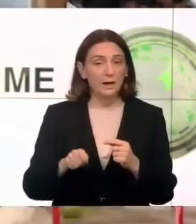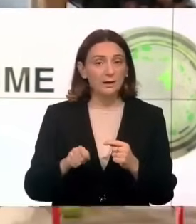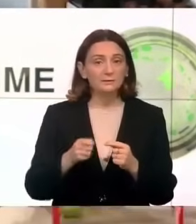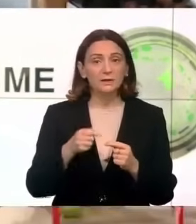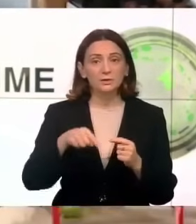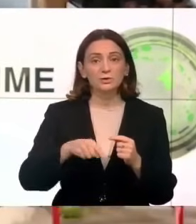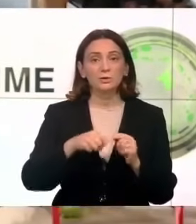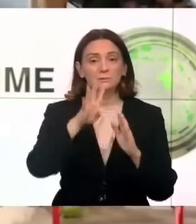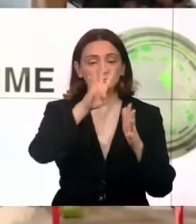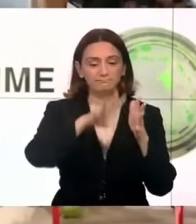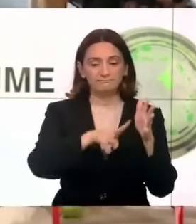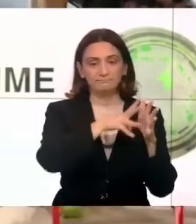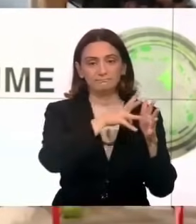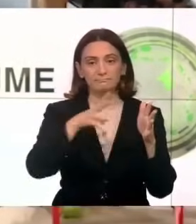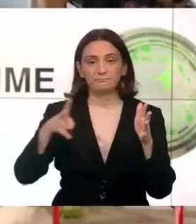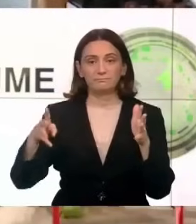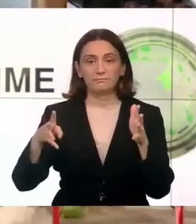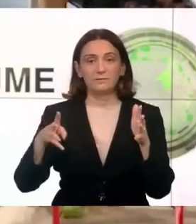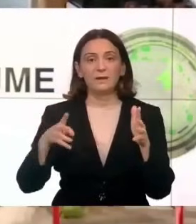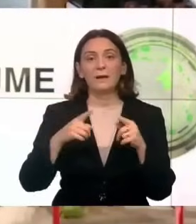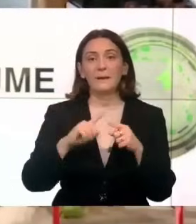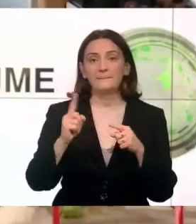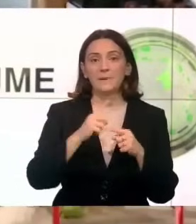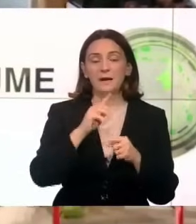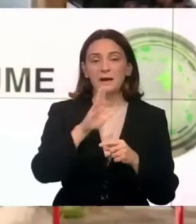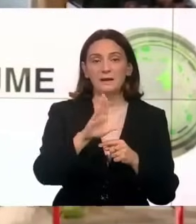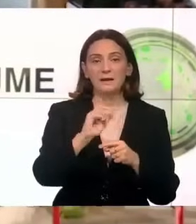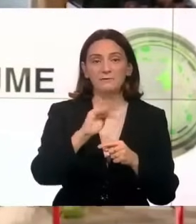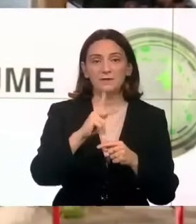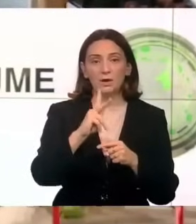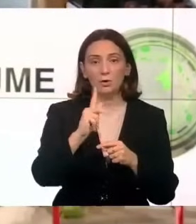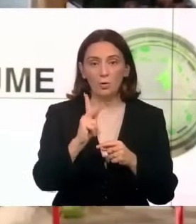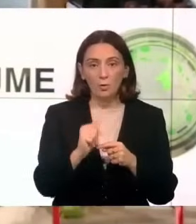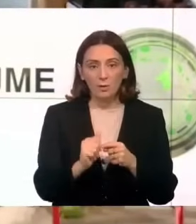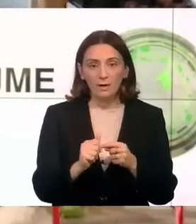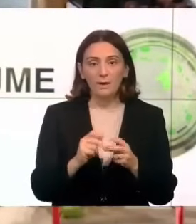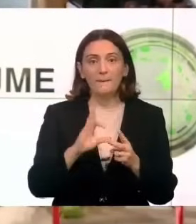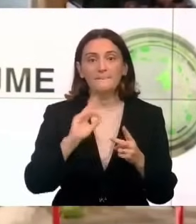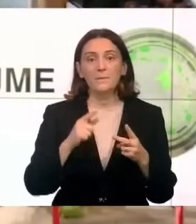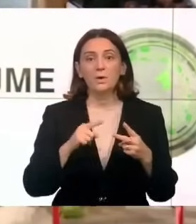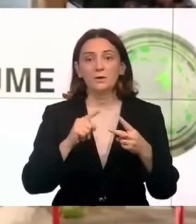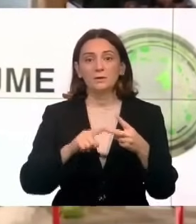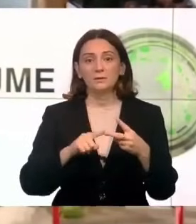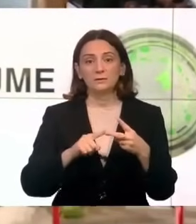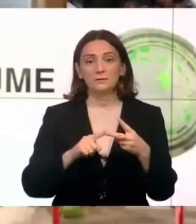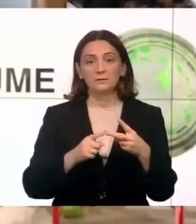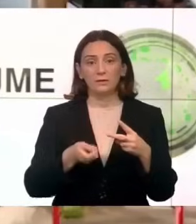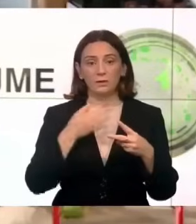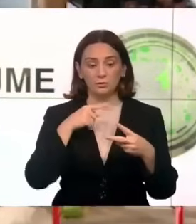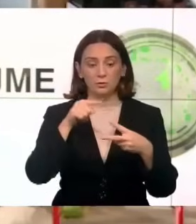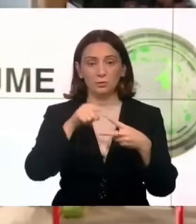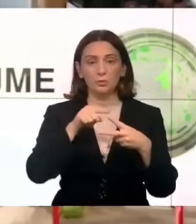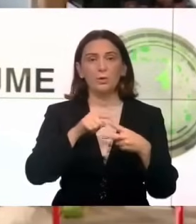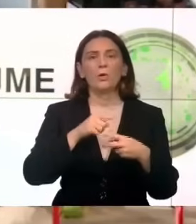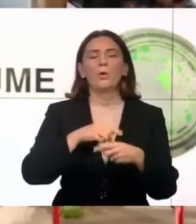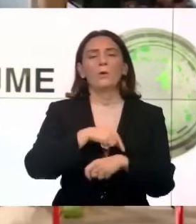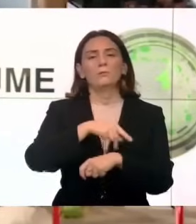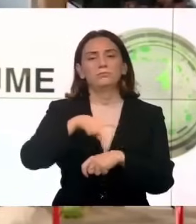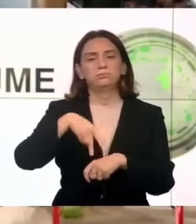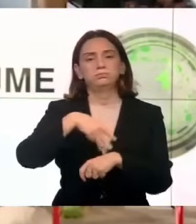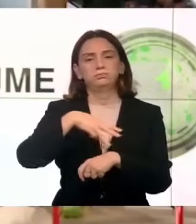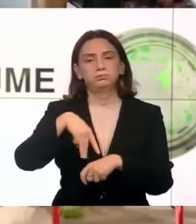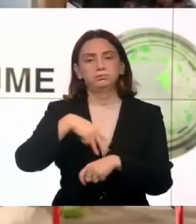posaçëm të hapi procesin ndaj të akuzuarve edhe për incineratorin e Fierit, por për shkak të këtij procesi maraton dhe orëve